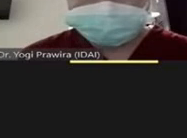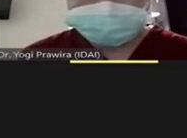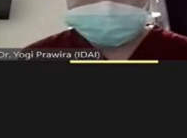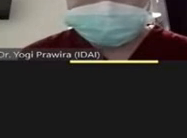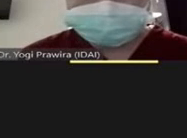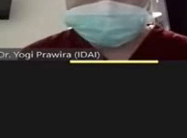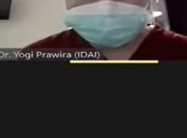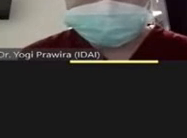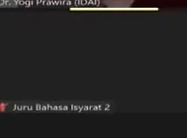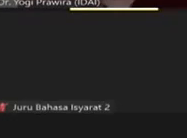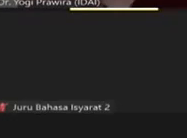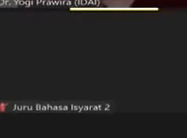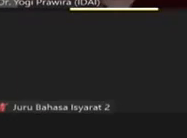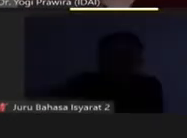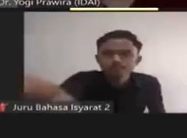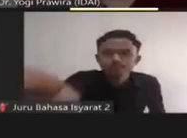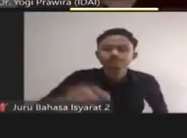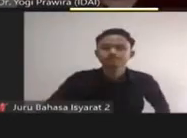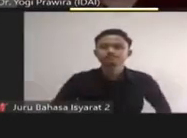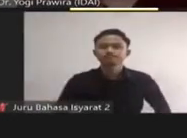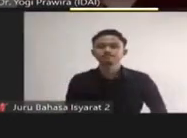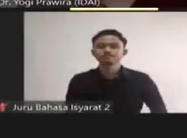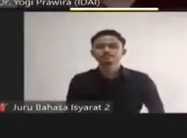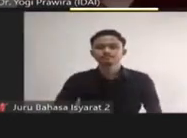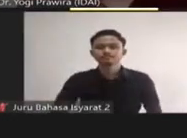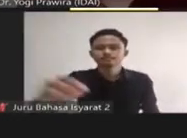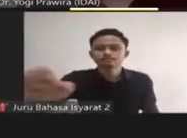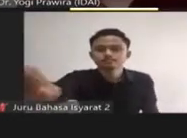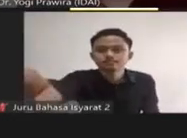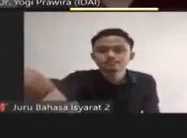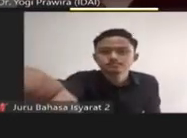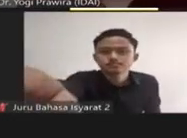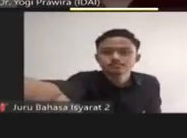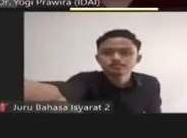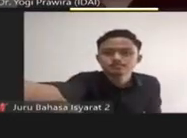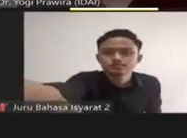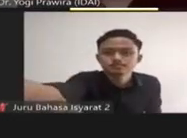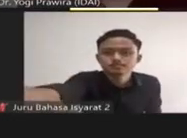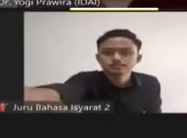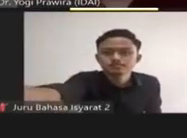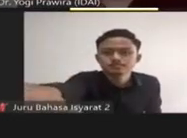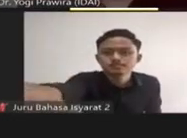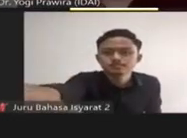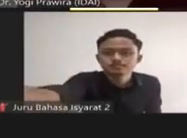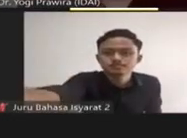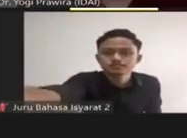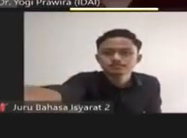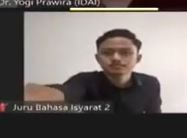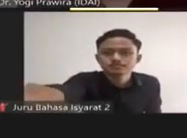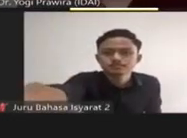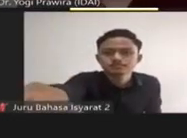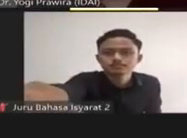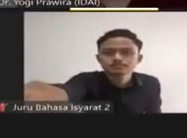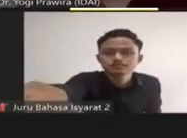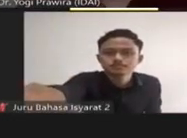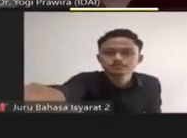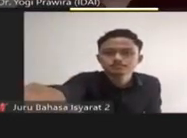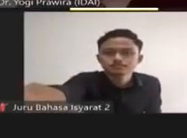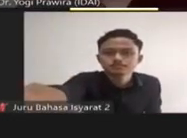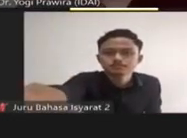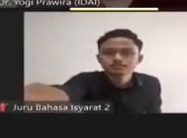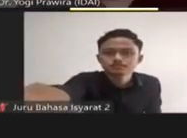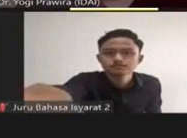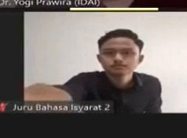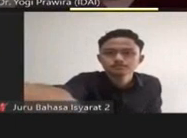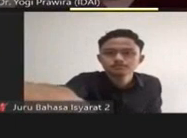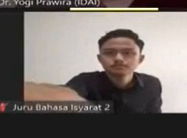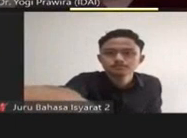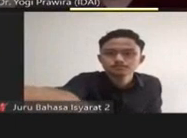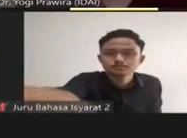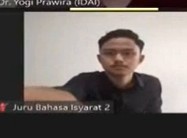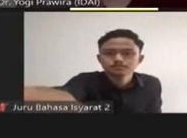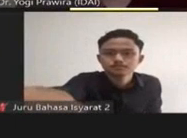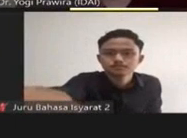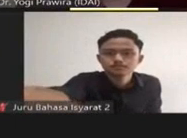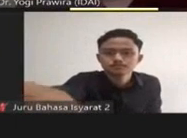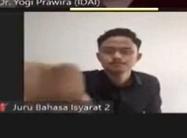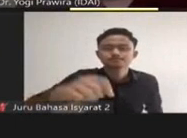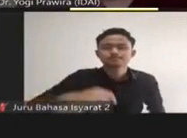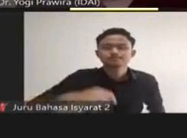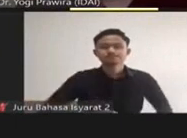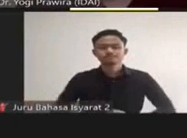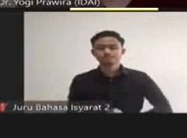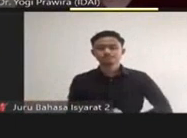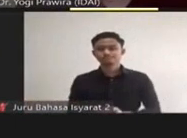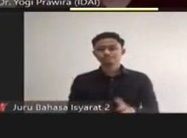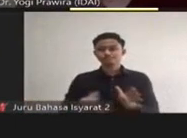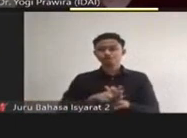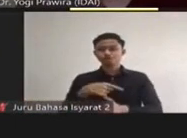kalau mortalitas hanya tinggi pada lansia misalnya, atau orang-orang dengan komorbid. Misalnya ada